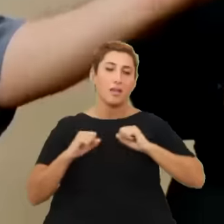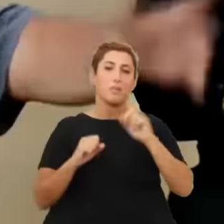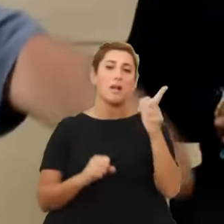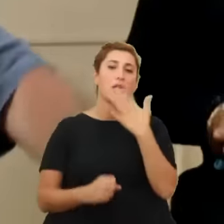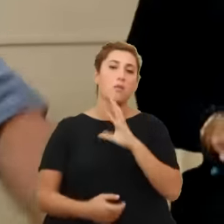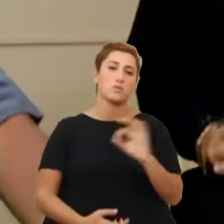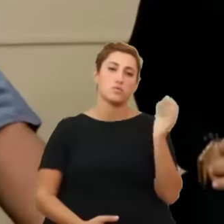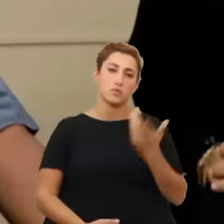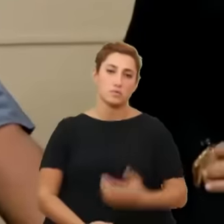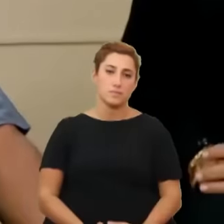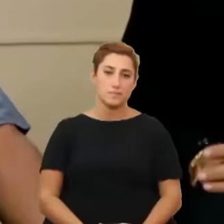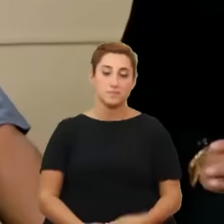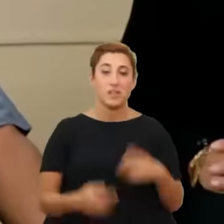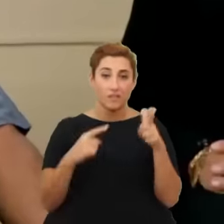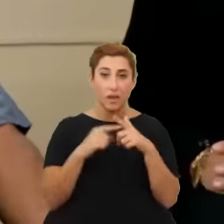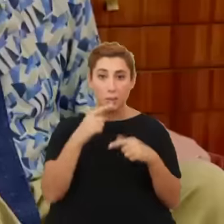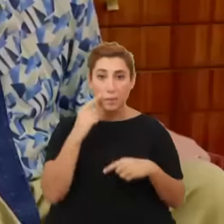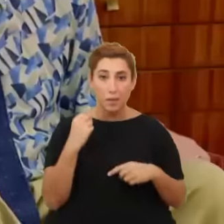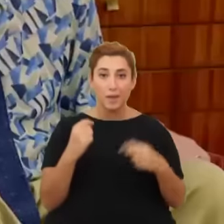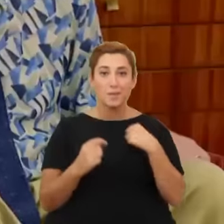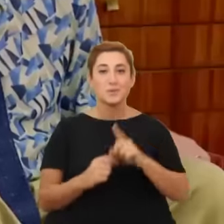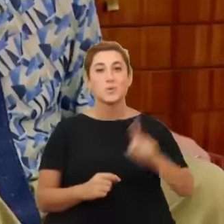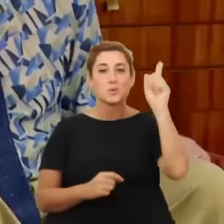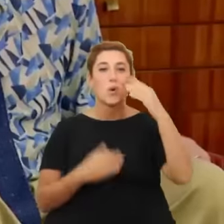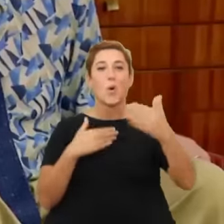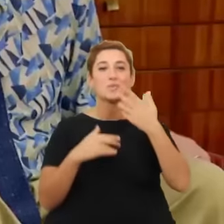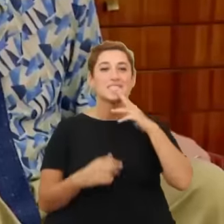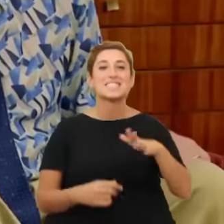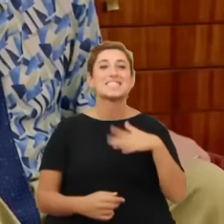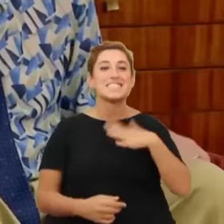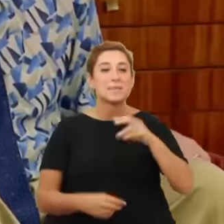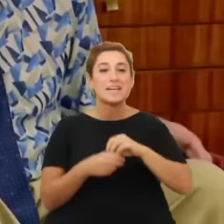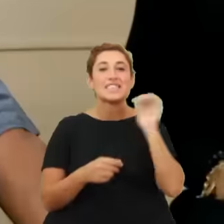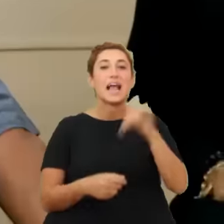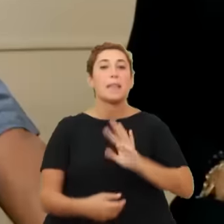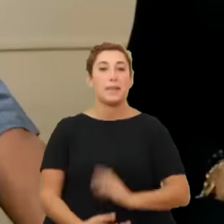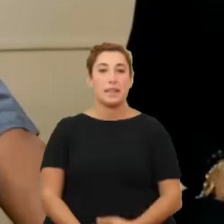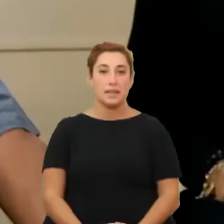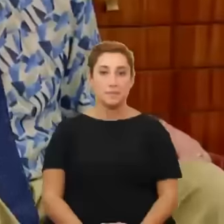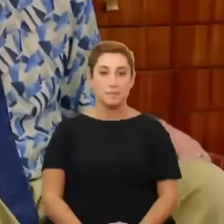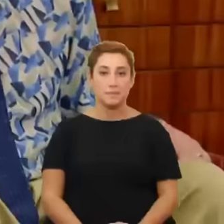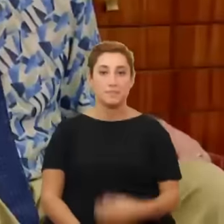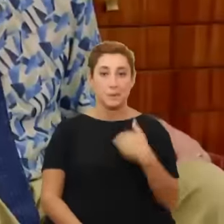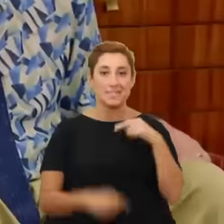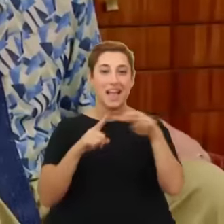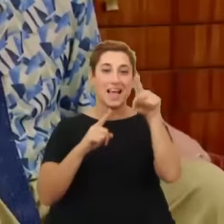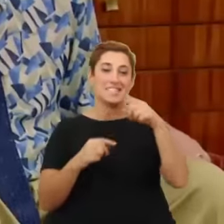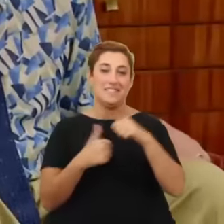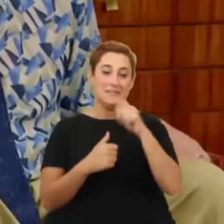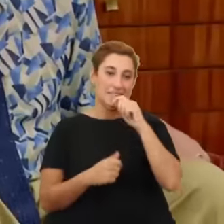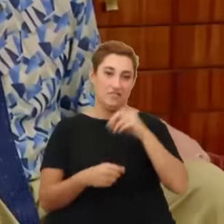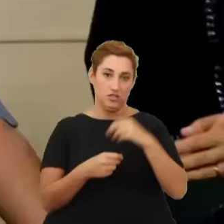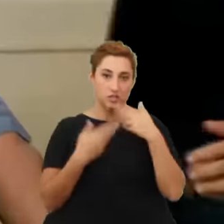Hiç gerek yok ya buna. Fehmi Bey, biz üst kattaki komşunun kızını istemeye gelmedik. Biz Nazlı'yı